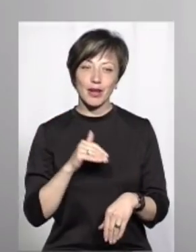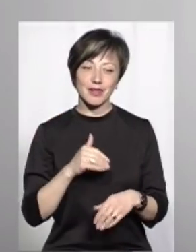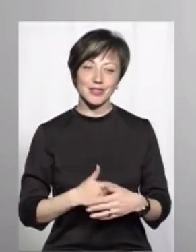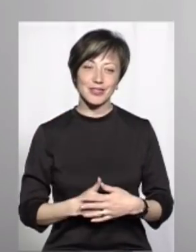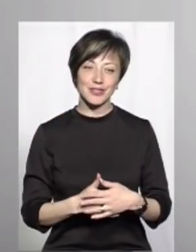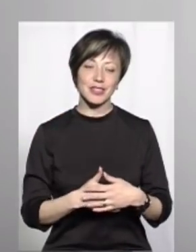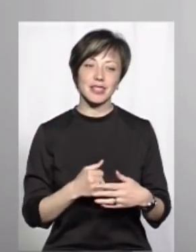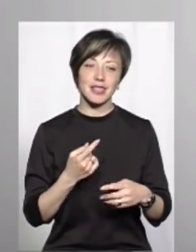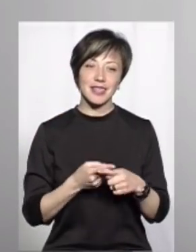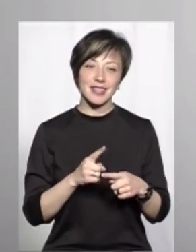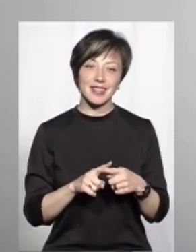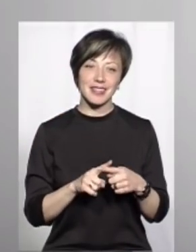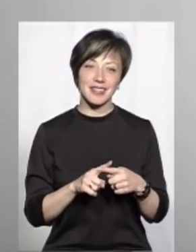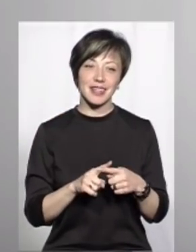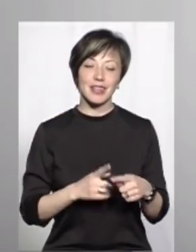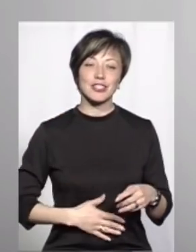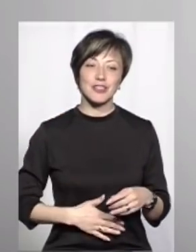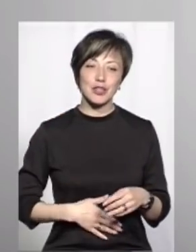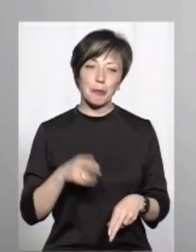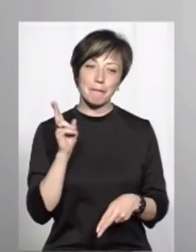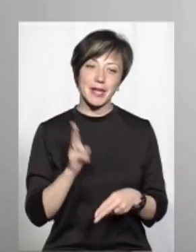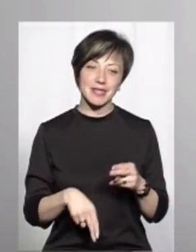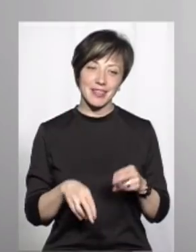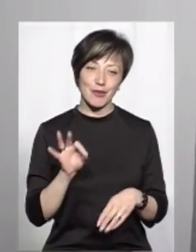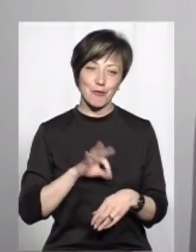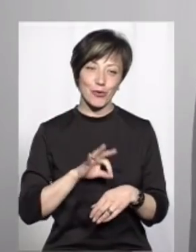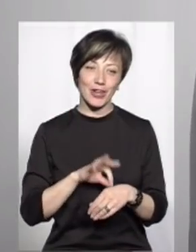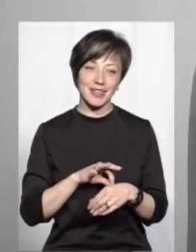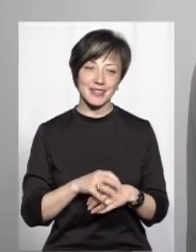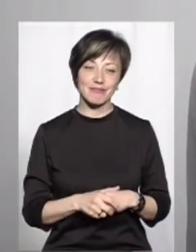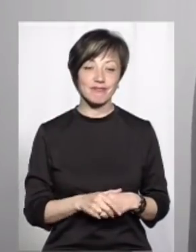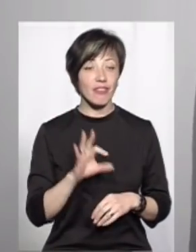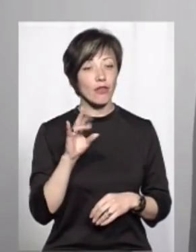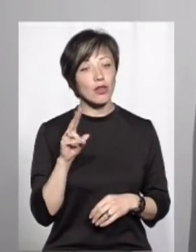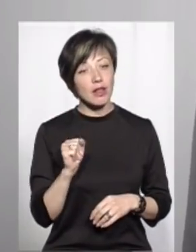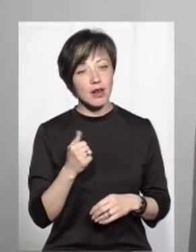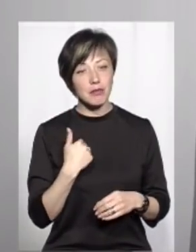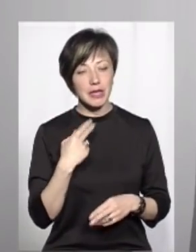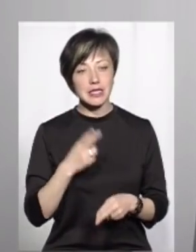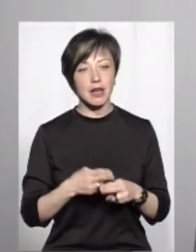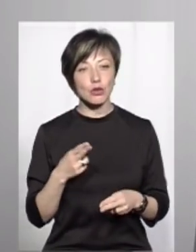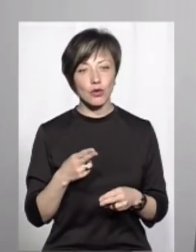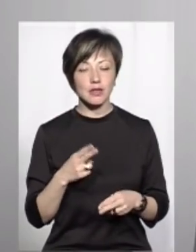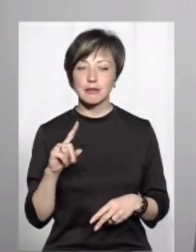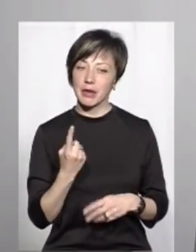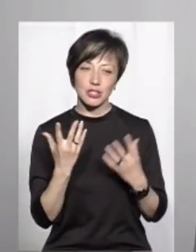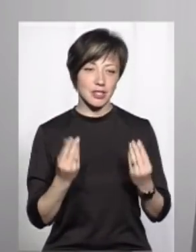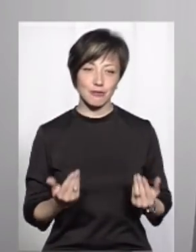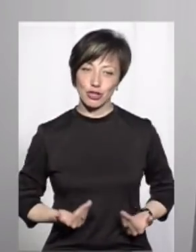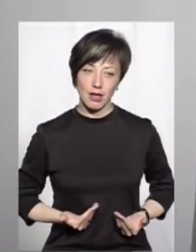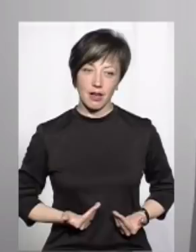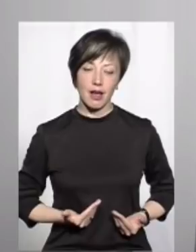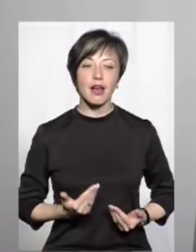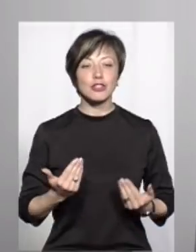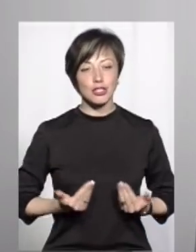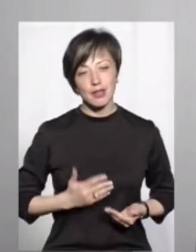живота, і живіт дивним чином переставав боліти. Вона мене загартовувала з перших днів життя,